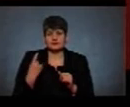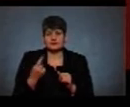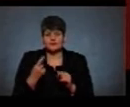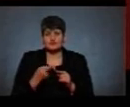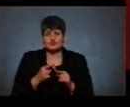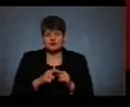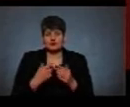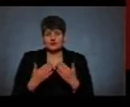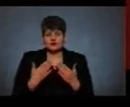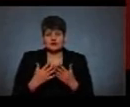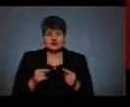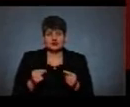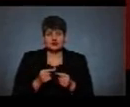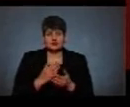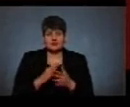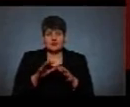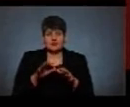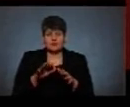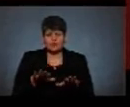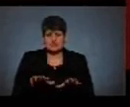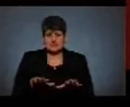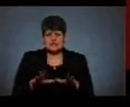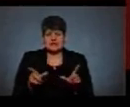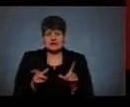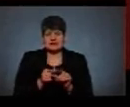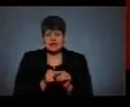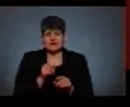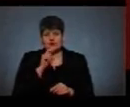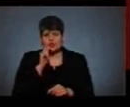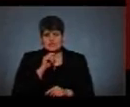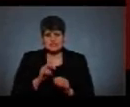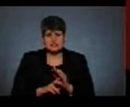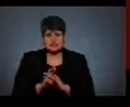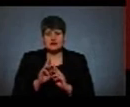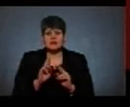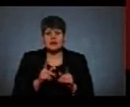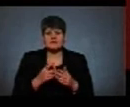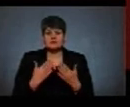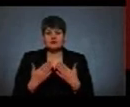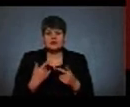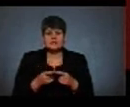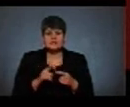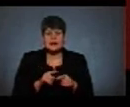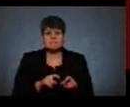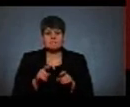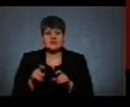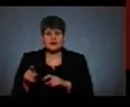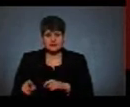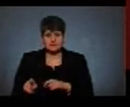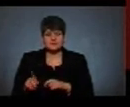відношенні чітко займає позицію єднання в українській церкві. А як безпосередньо відбувається ось цей перехід?